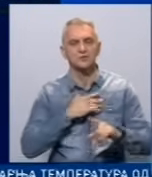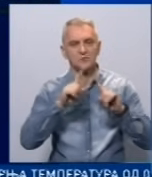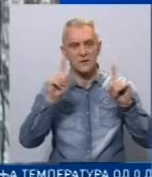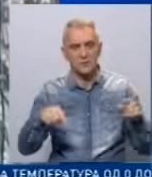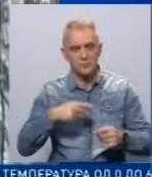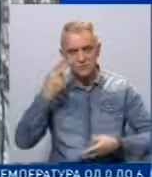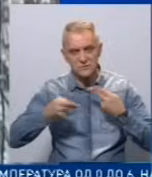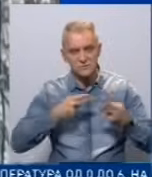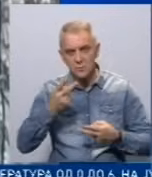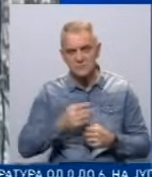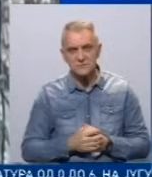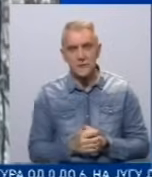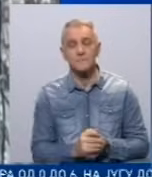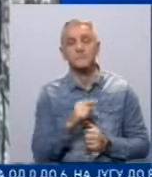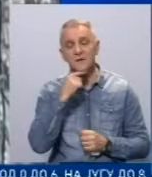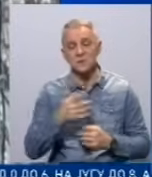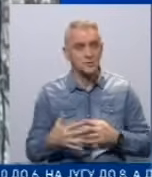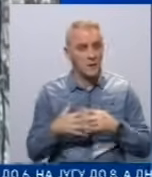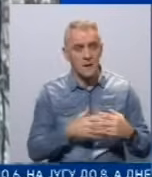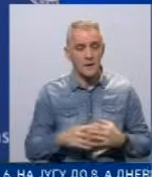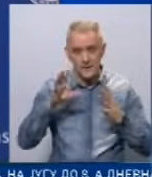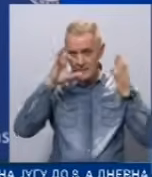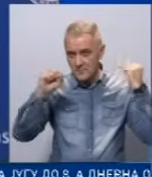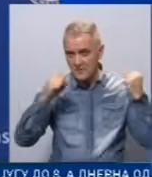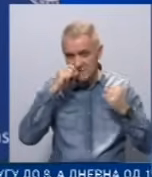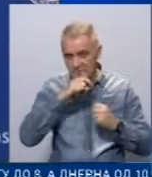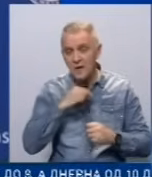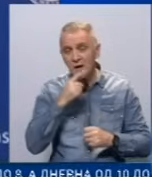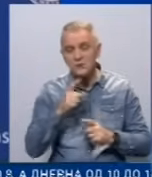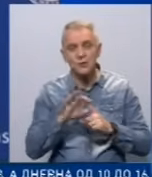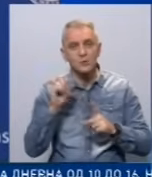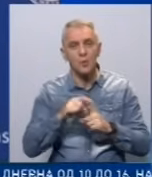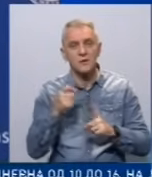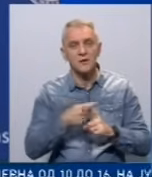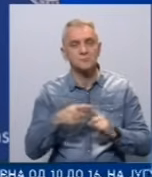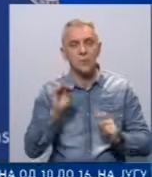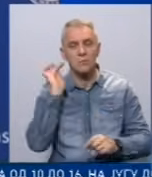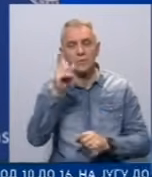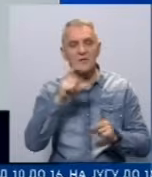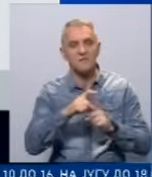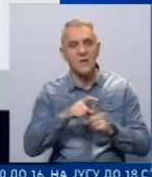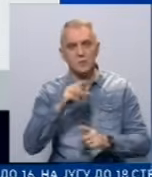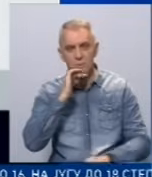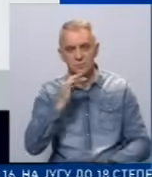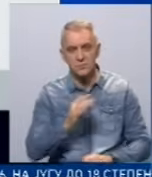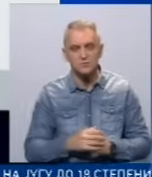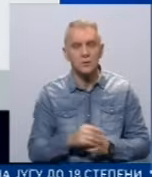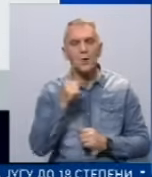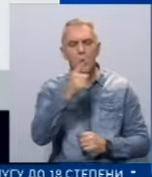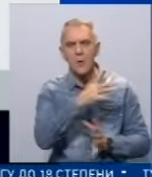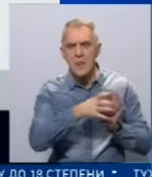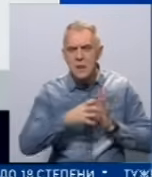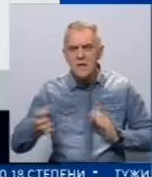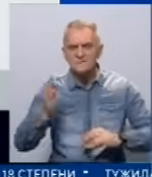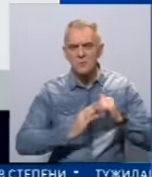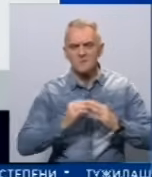izborna komisija. Oglasila se američka ambasada zbog, kako su naveli, Dodikove antidejtonske retorike. Dodik nastavlja da